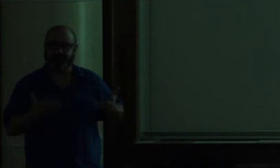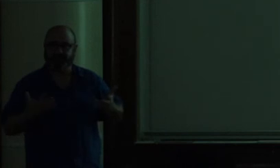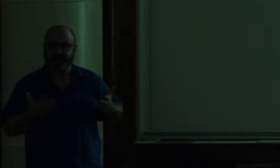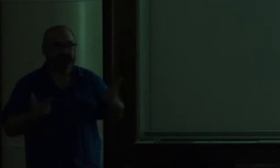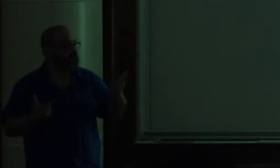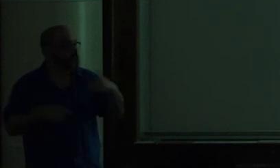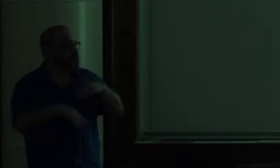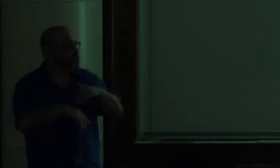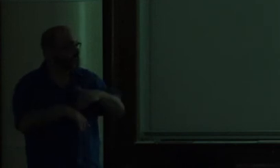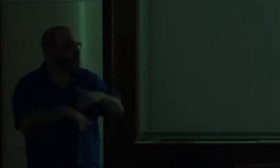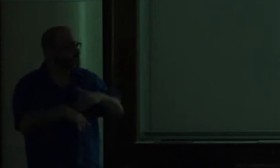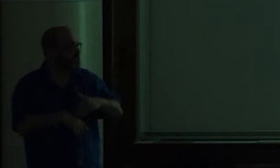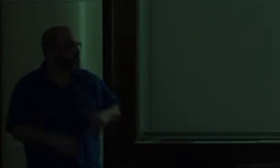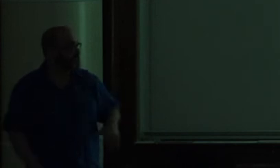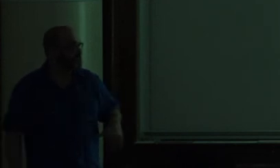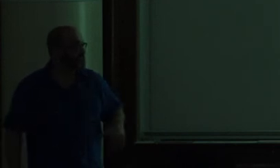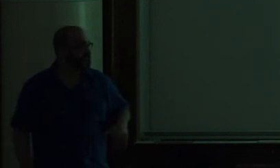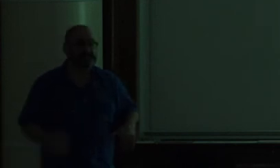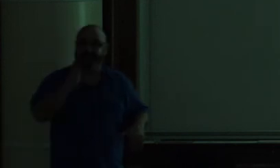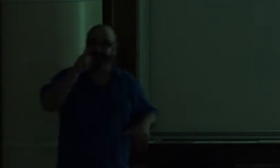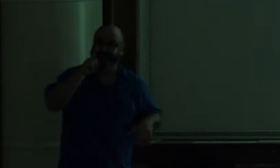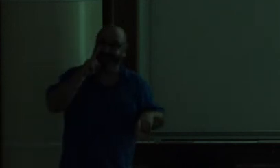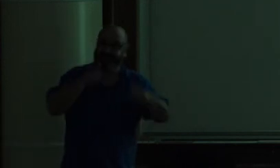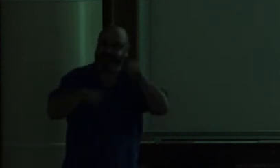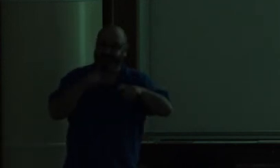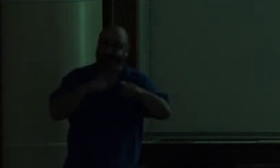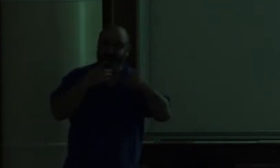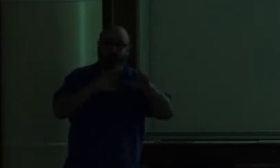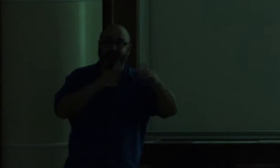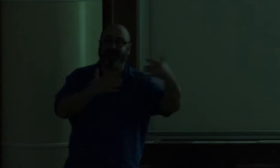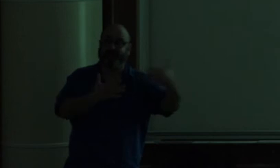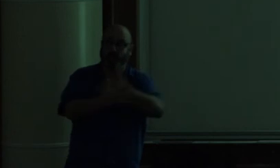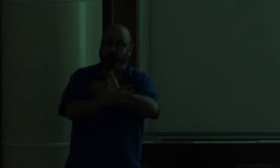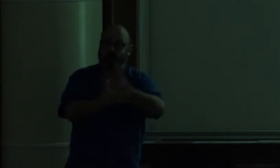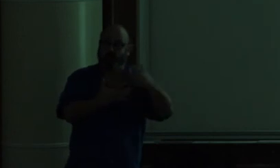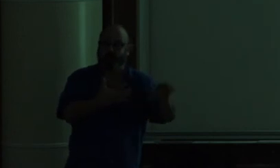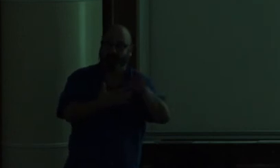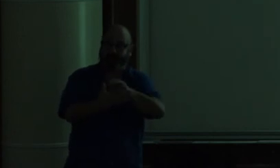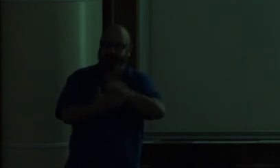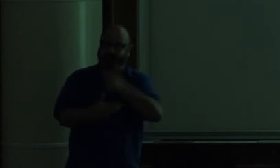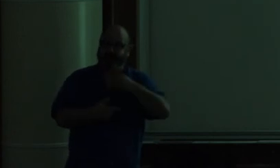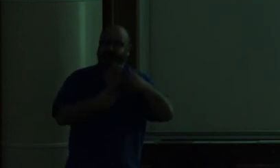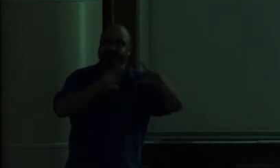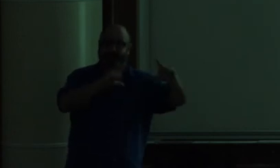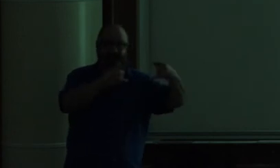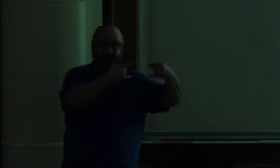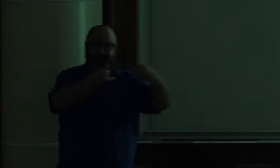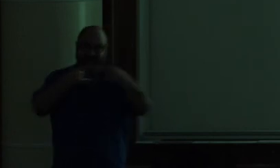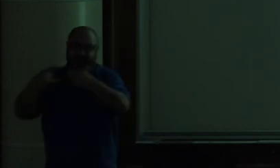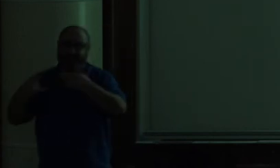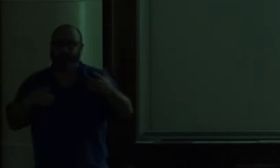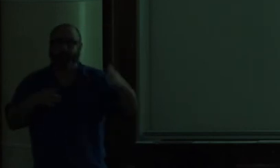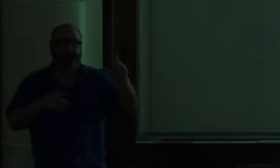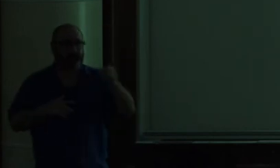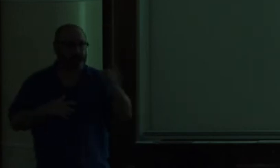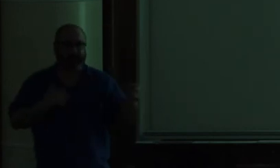Est-ce que tu as des conseils dans ce cas-là ? Alors, ça dépend comment tu veux appliquer deux fois ton flux de données. Est-ce que tu veux l'appliquer sous fenêtre glissante ? Est-ce que tu veux l'appliquer pair à pair ? Est-ce que